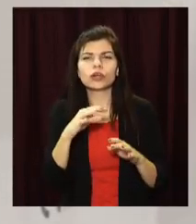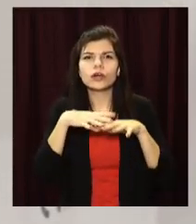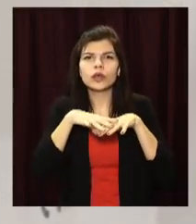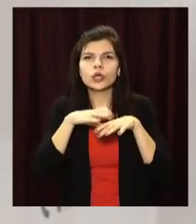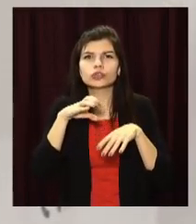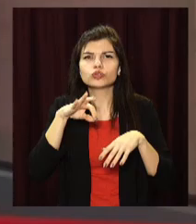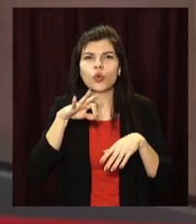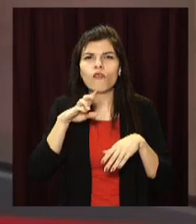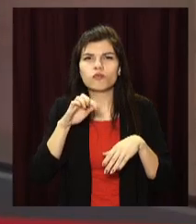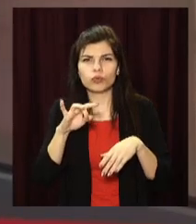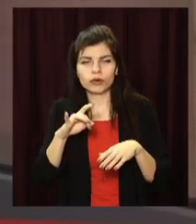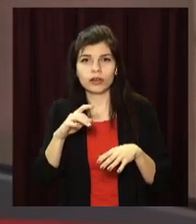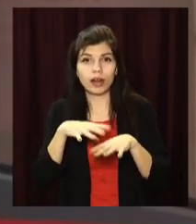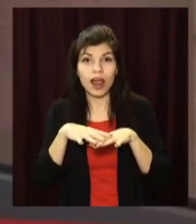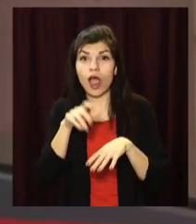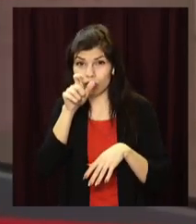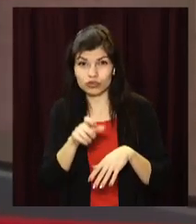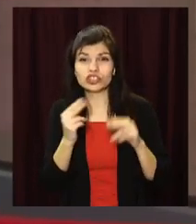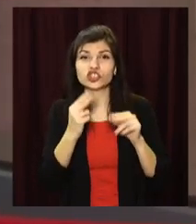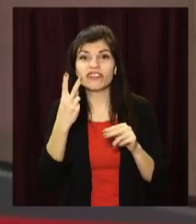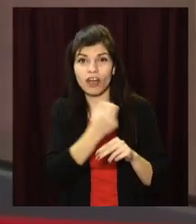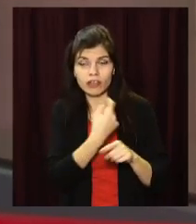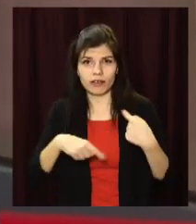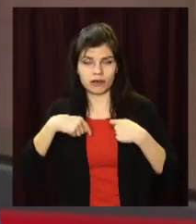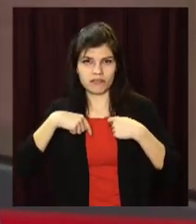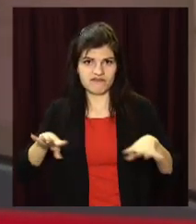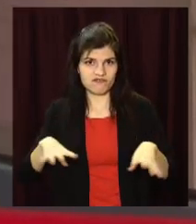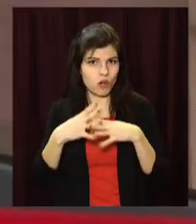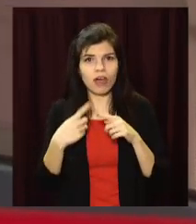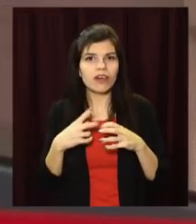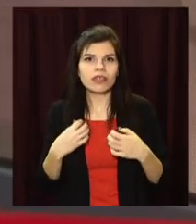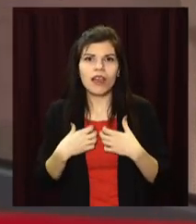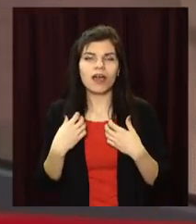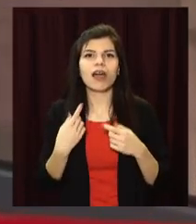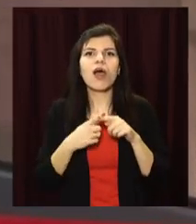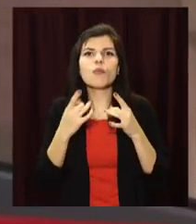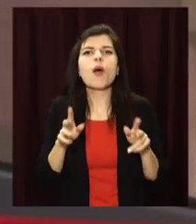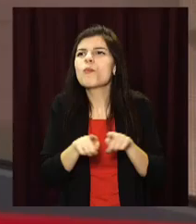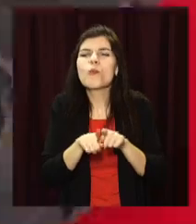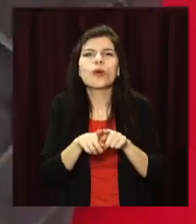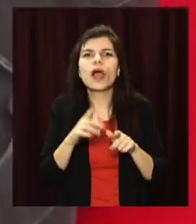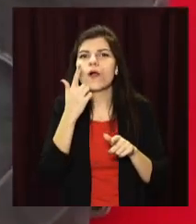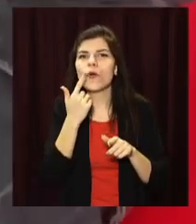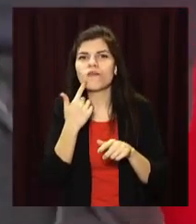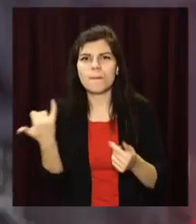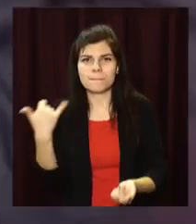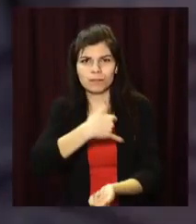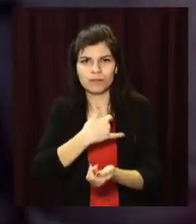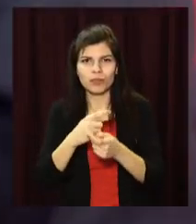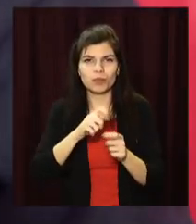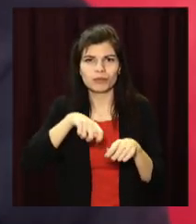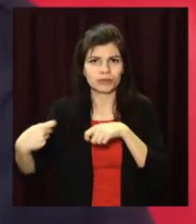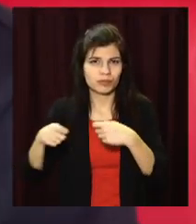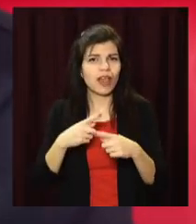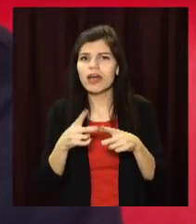за 2 тижні. Це не так уж страшно, це просто переливання крові, це не операція. Втім, саме це